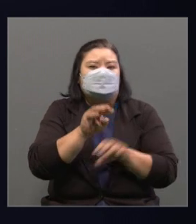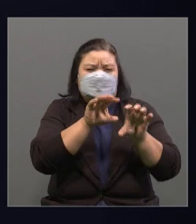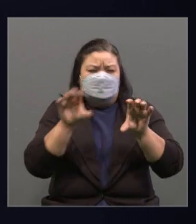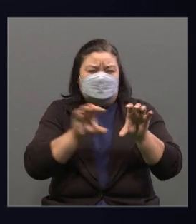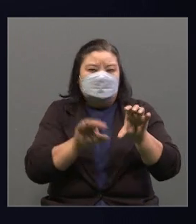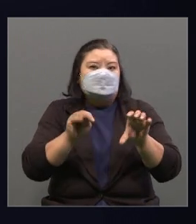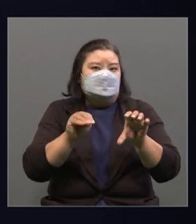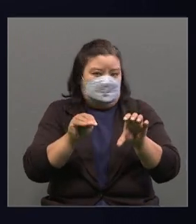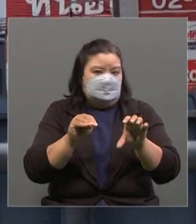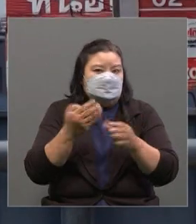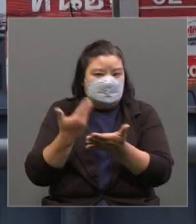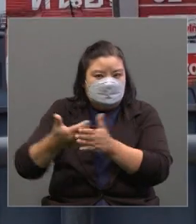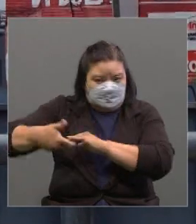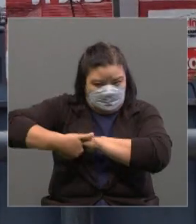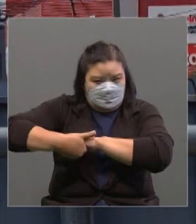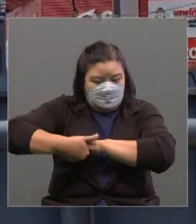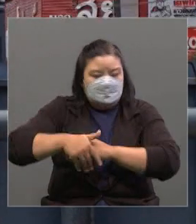ครับ